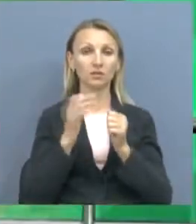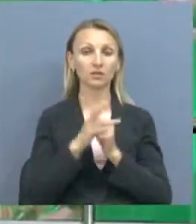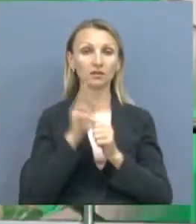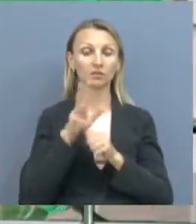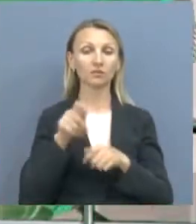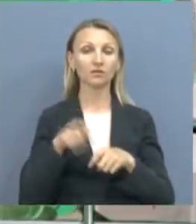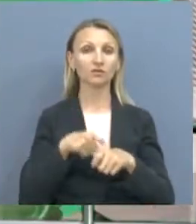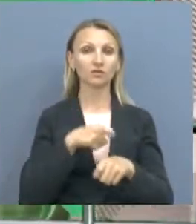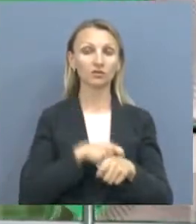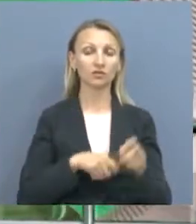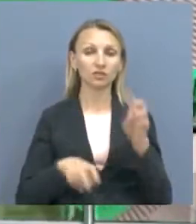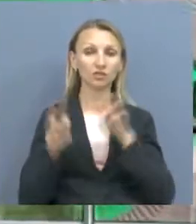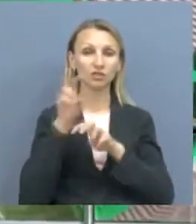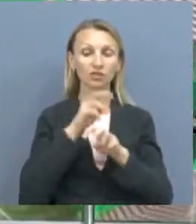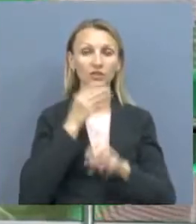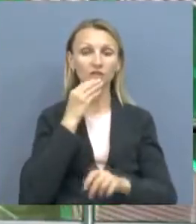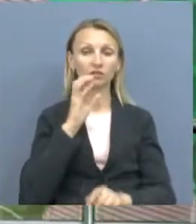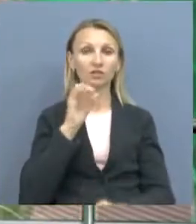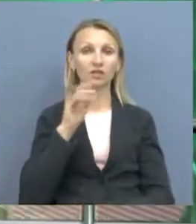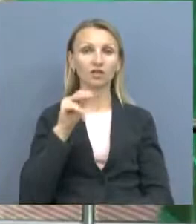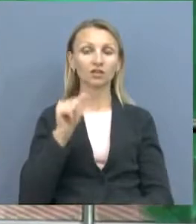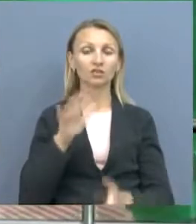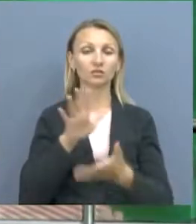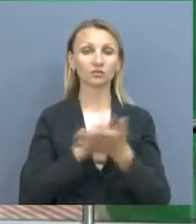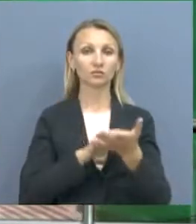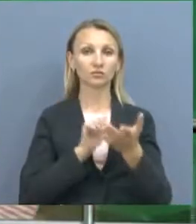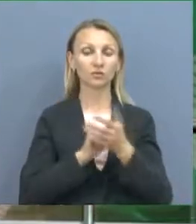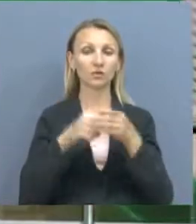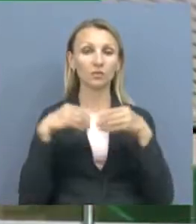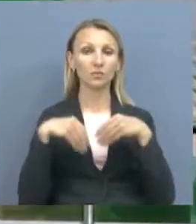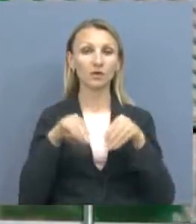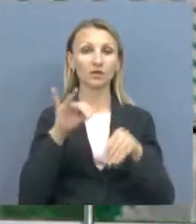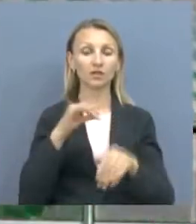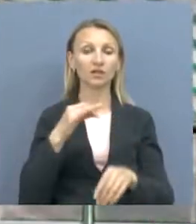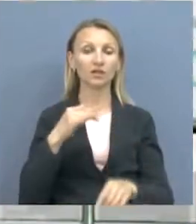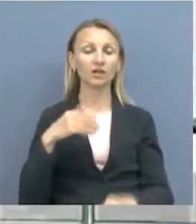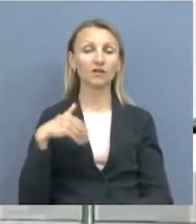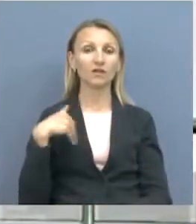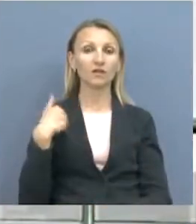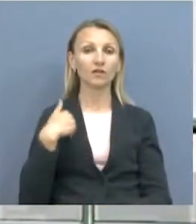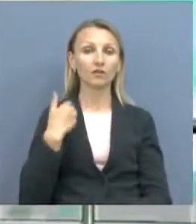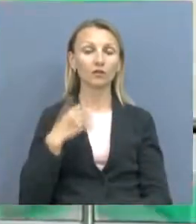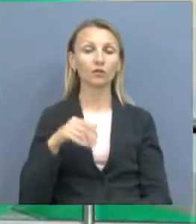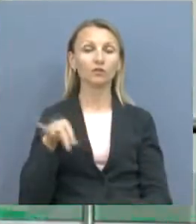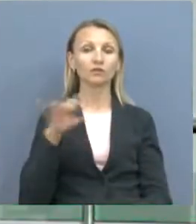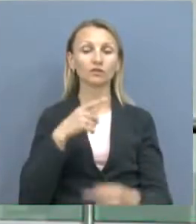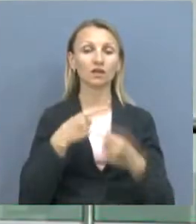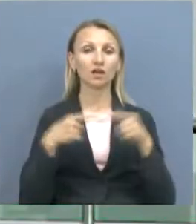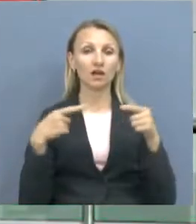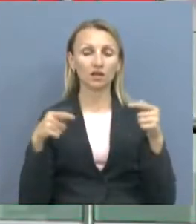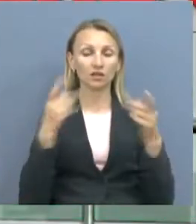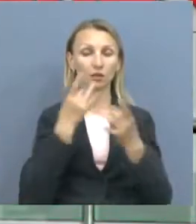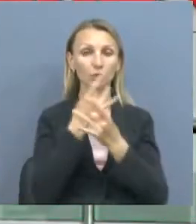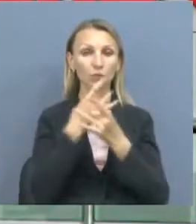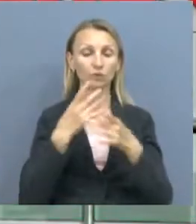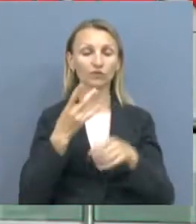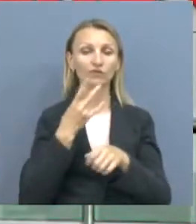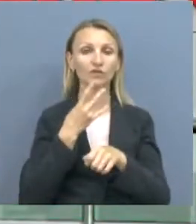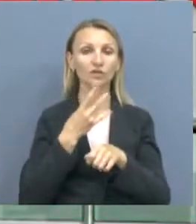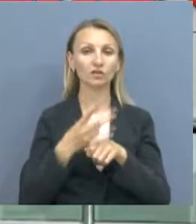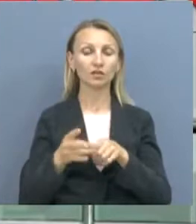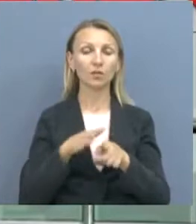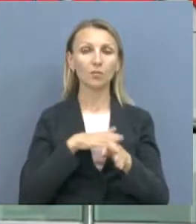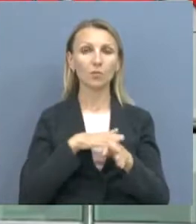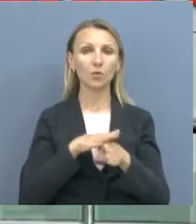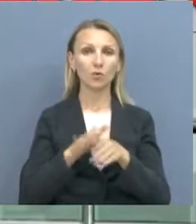в поисках еды, саранча уничтожает посевы и фруктовые сады, бахчевые и зерновые культуры. Вредитель полностью истребляет